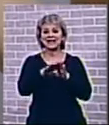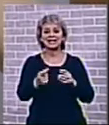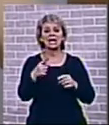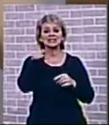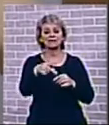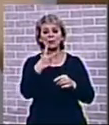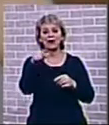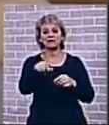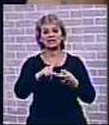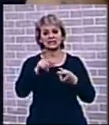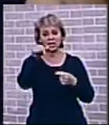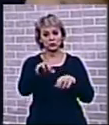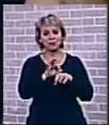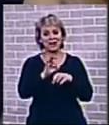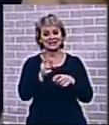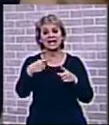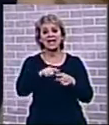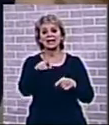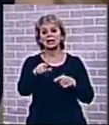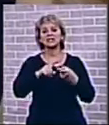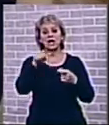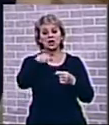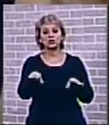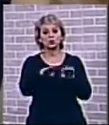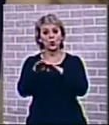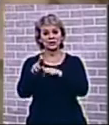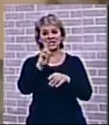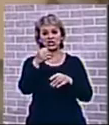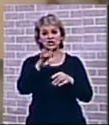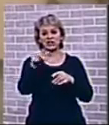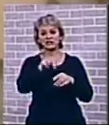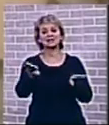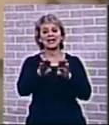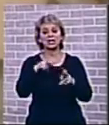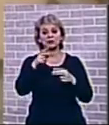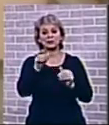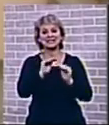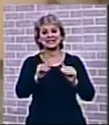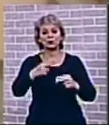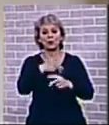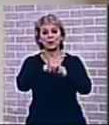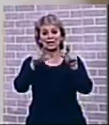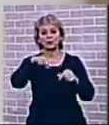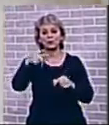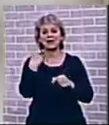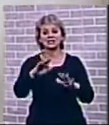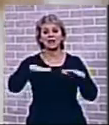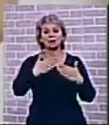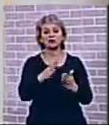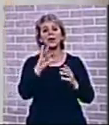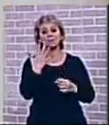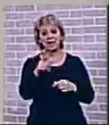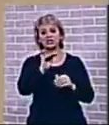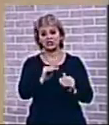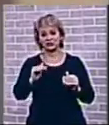основные проявления коксаки. Симптомы этой энтеровирусной инфекции схожи с кишечной. С такими жалобами в детскую поликлинику №1 обращаются по